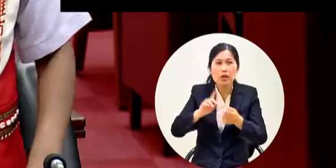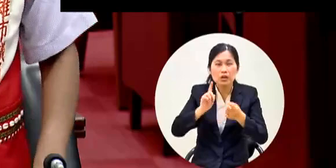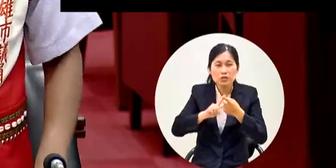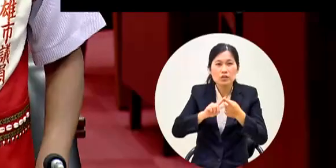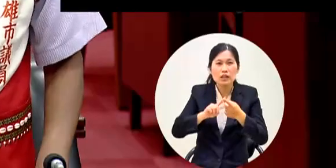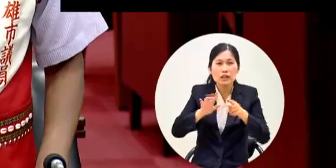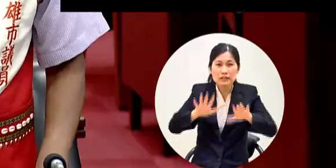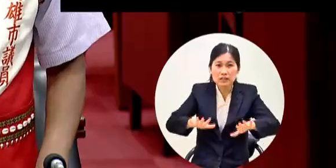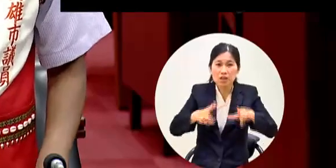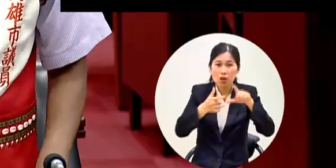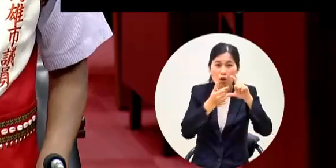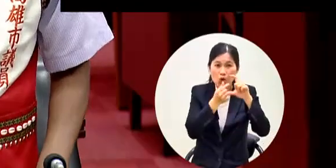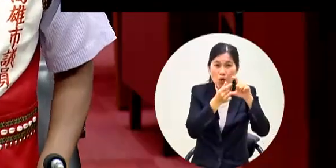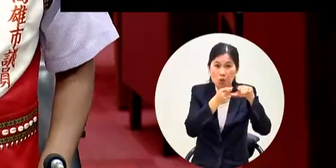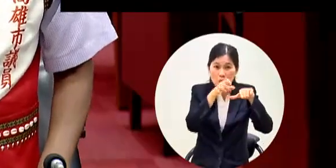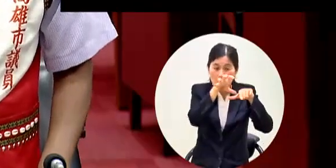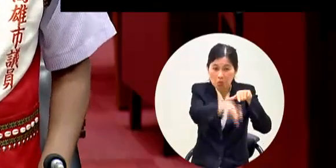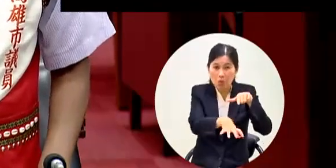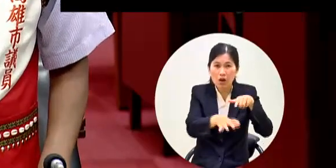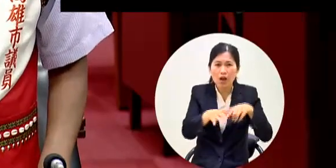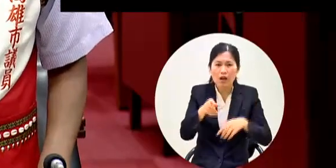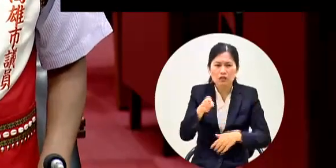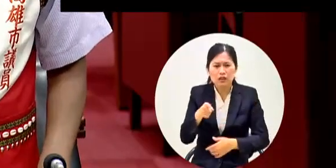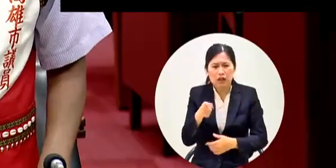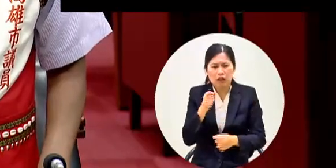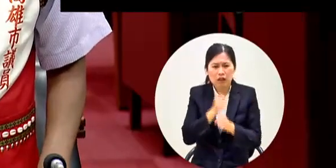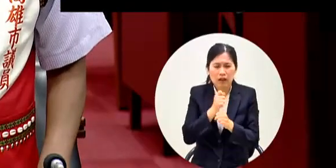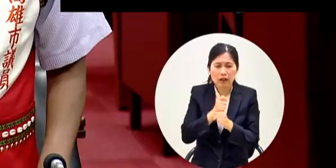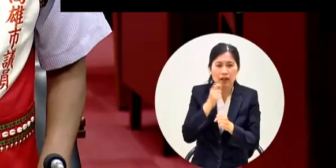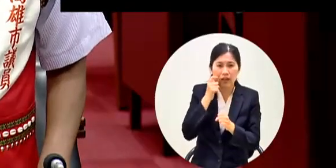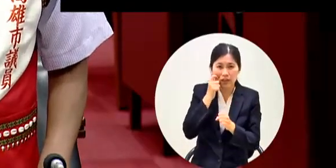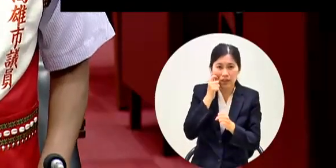要是你的功法是亲疏，拜托不要浪费这个钱。